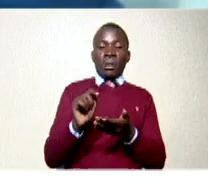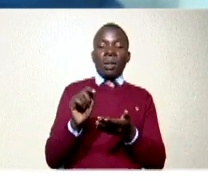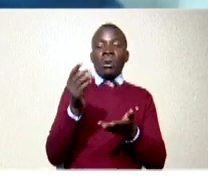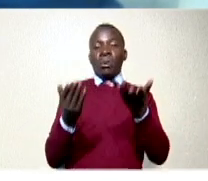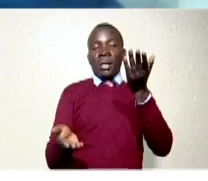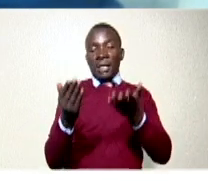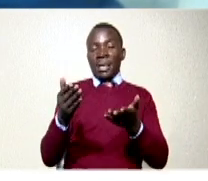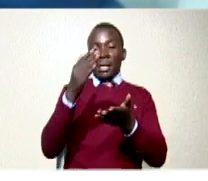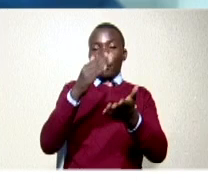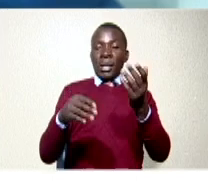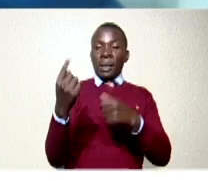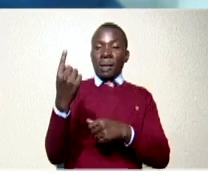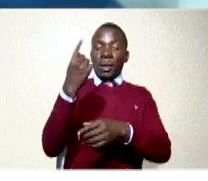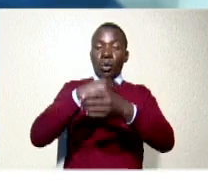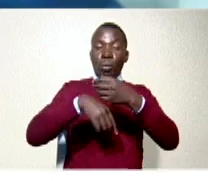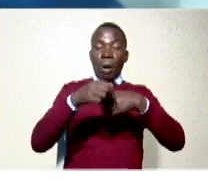cy'uyu mwaka